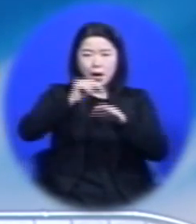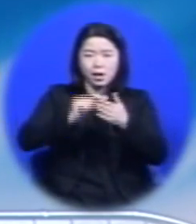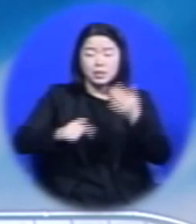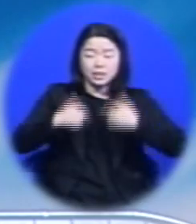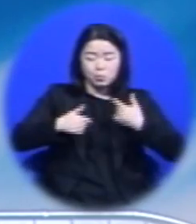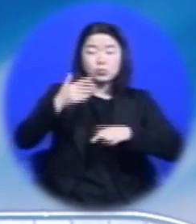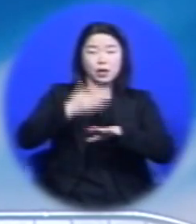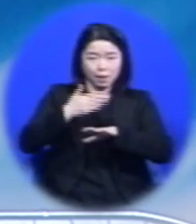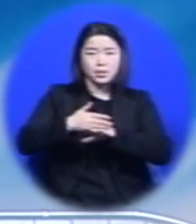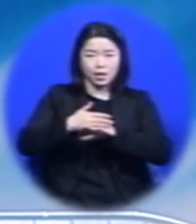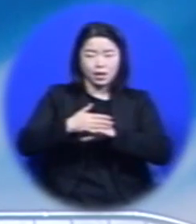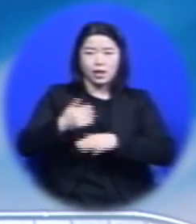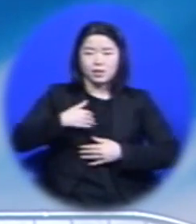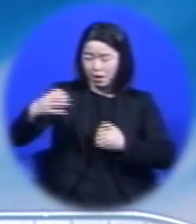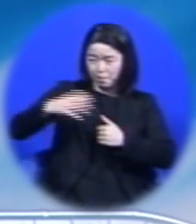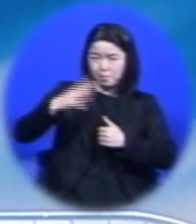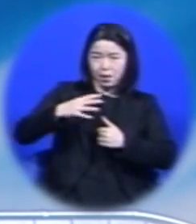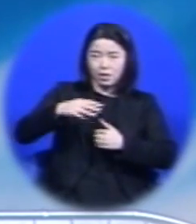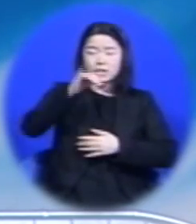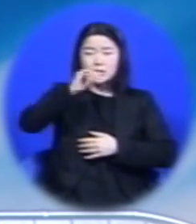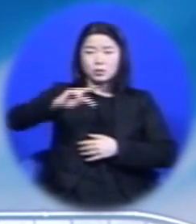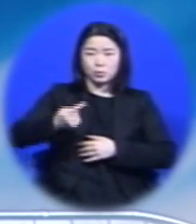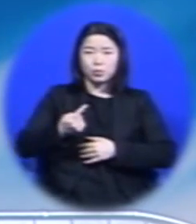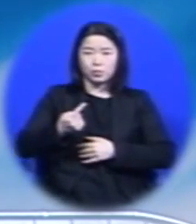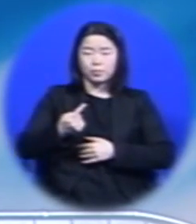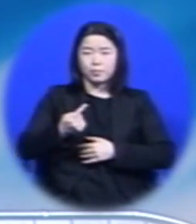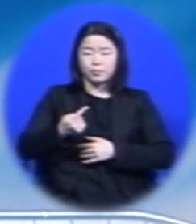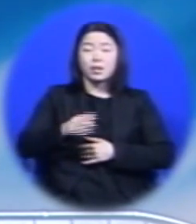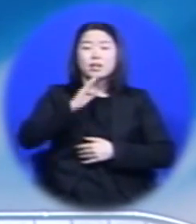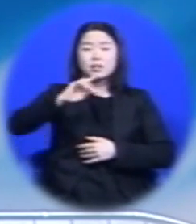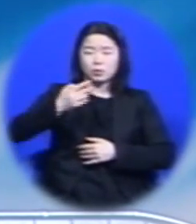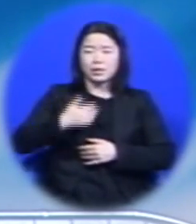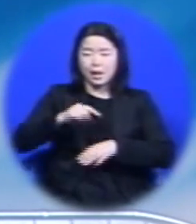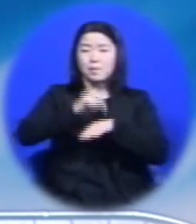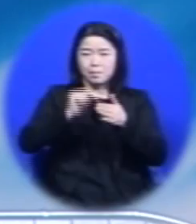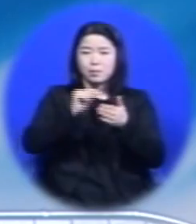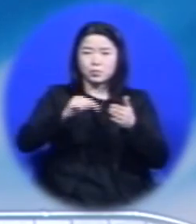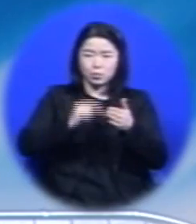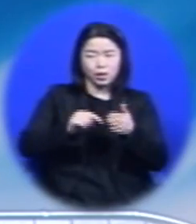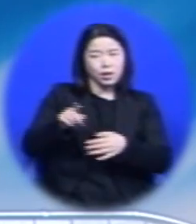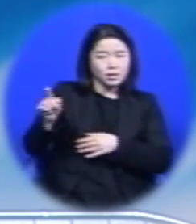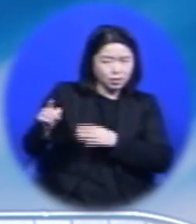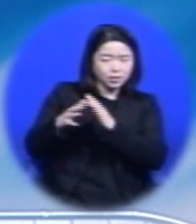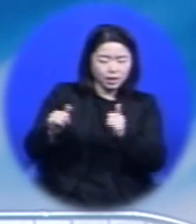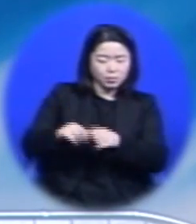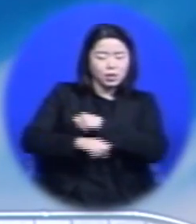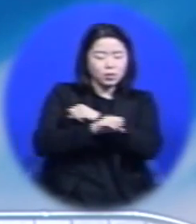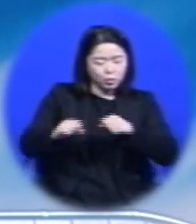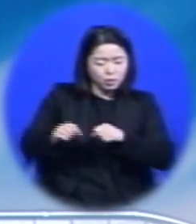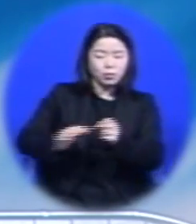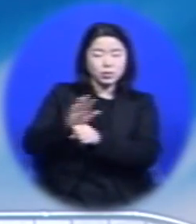감사하고 내가 핍박을 당해도 어 그래도 내 마음속에 그들을 용서하고